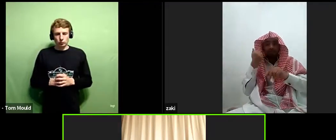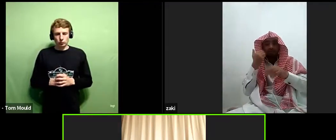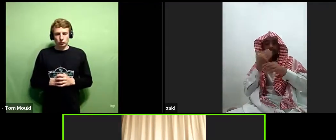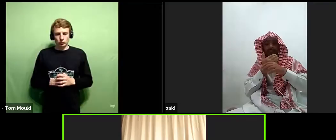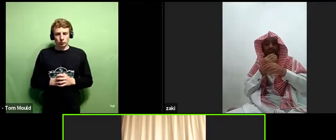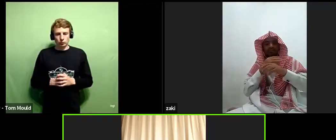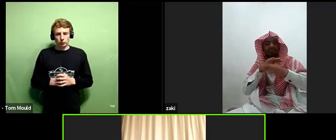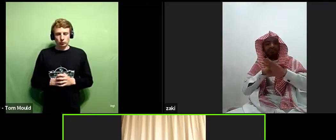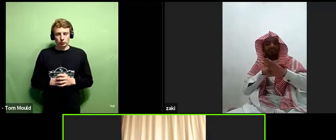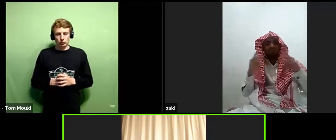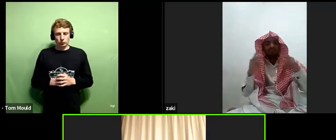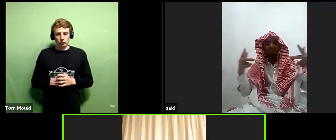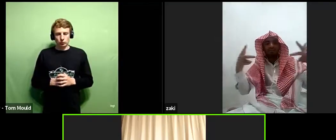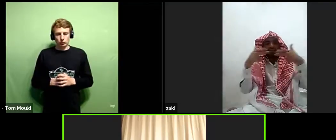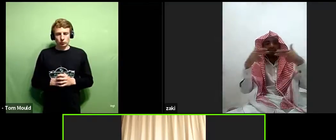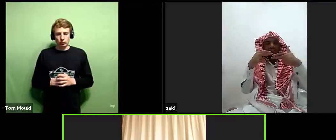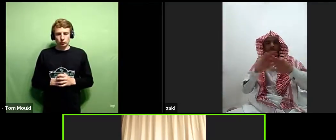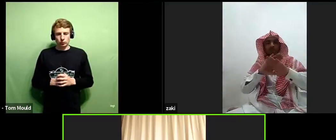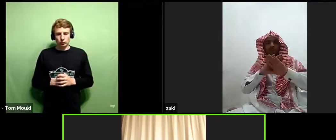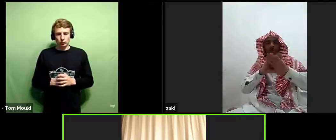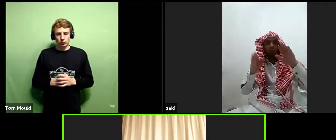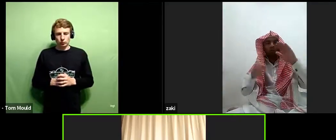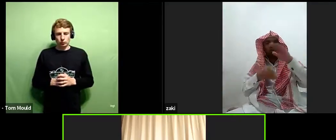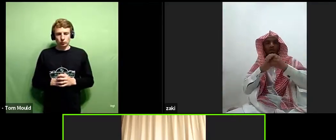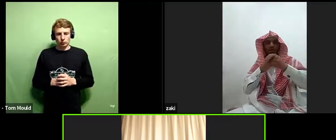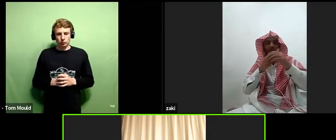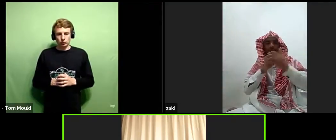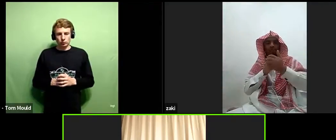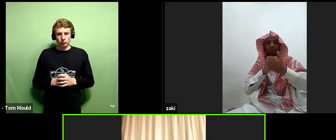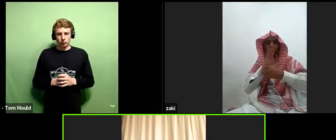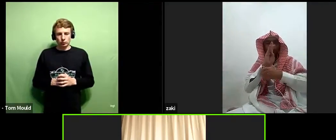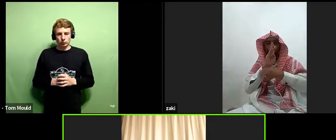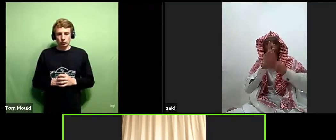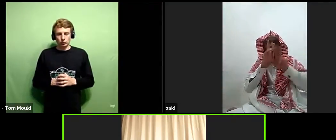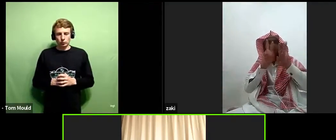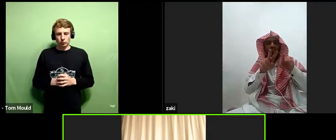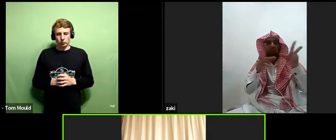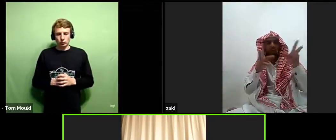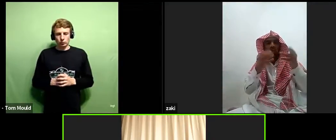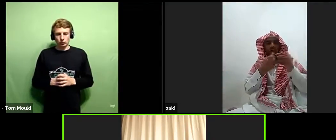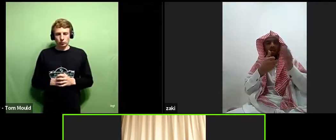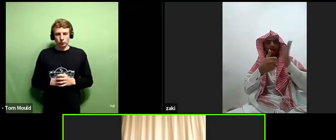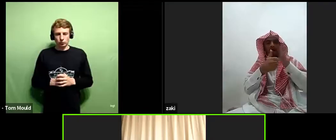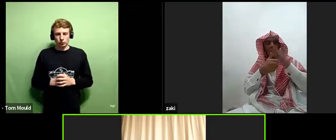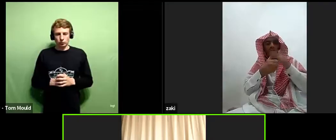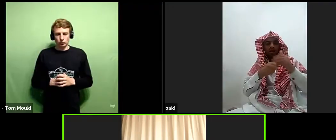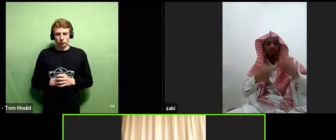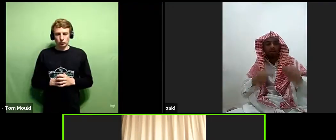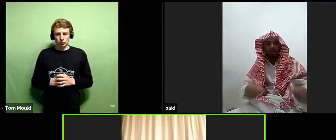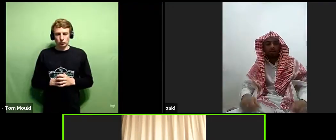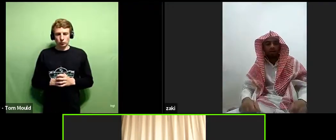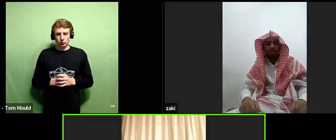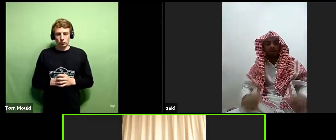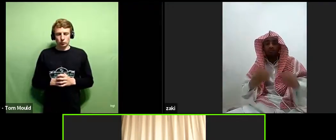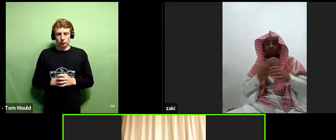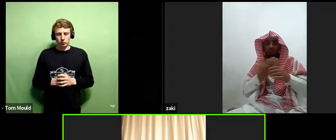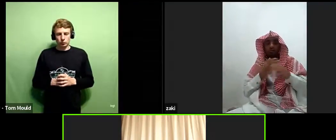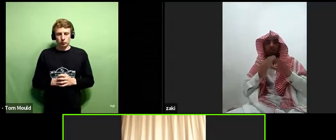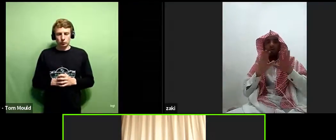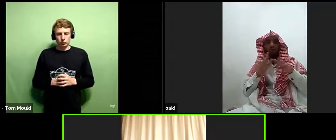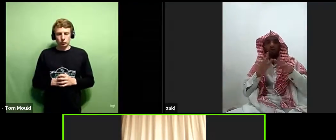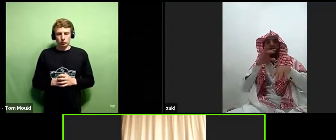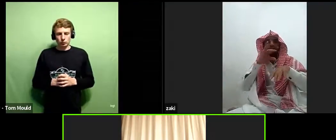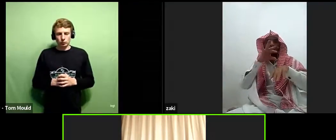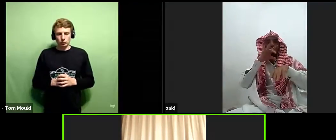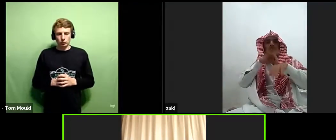ممنوع من ذلك، ممنوع نظاما وممنوع أيضا بسبب الخوف من الوباء،